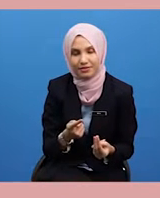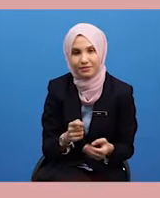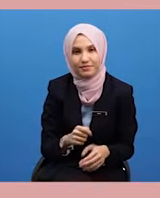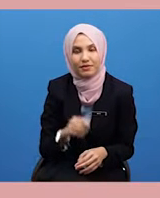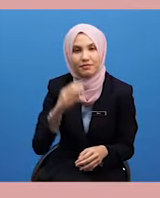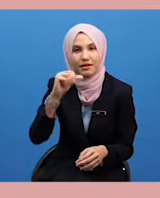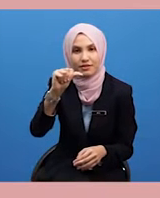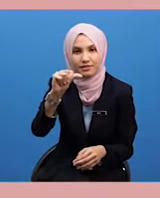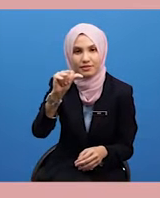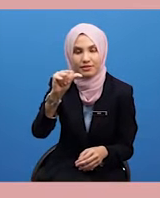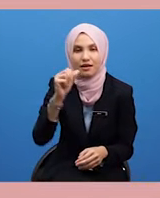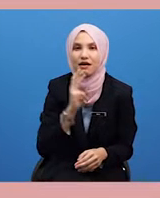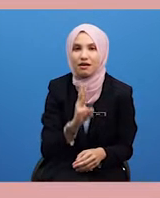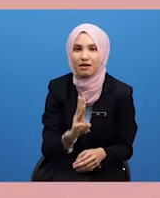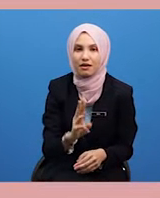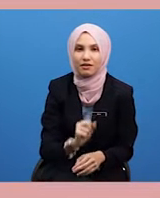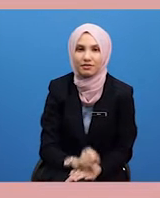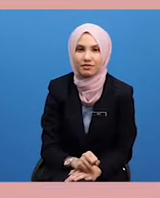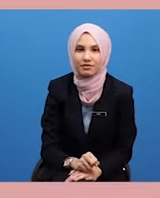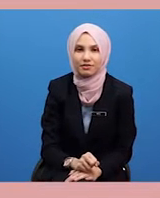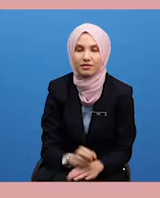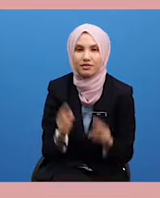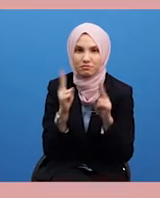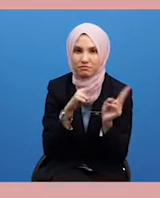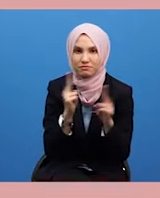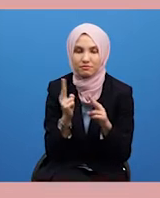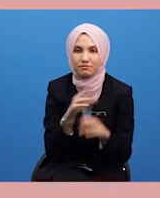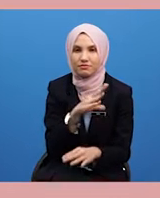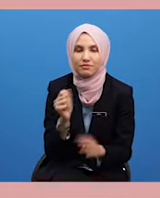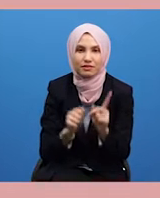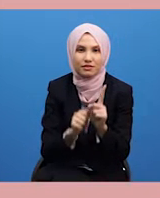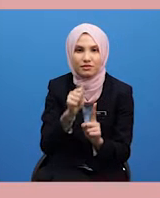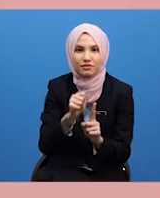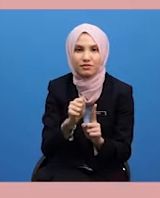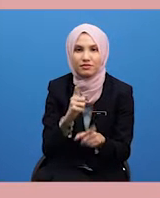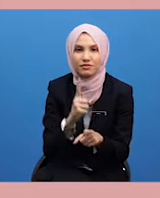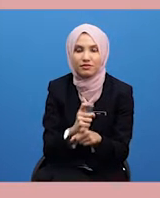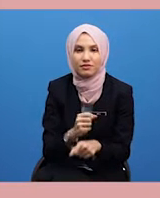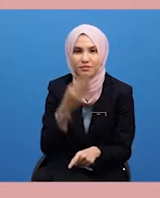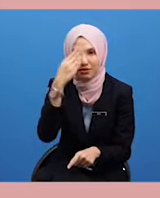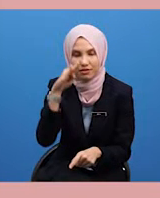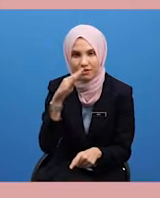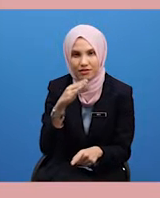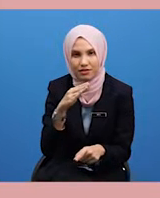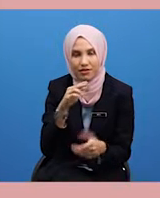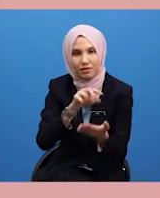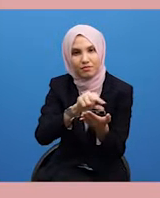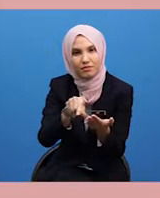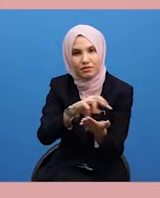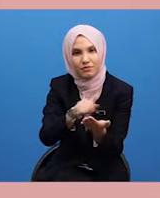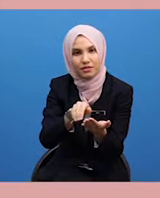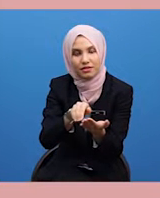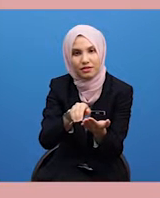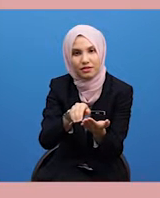A, air, udara dan suhu yang sesuai bagi biji benih kacang ini